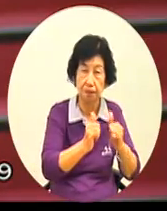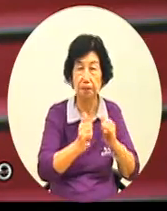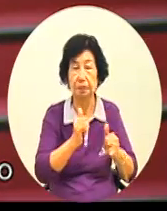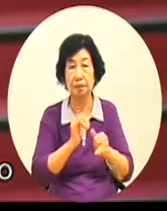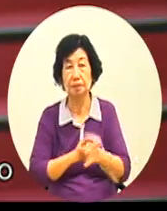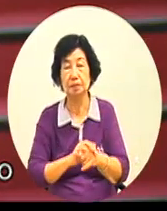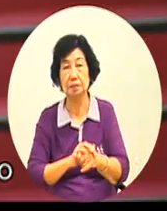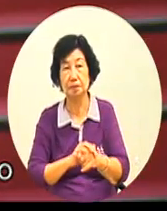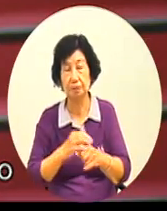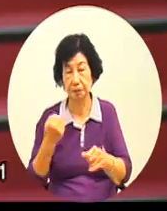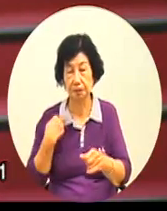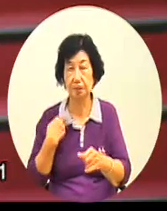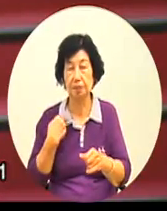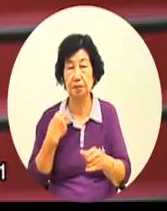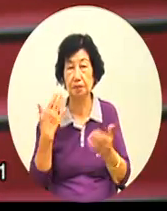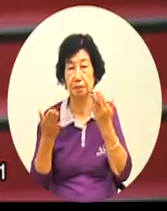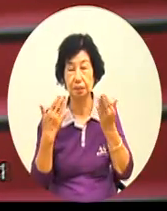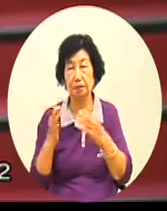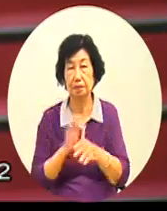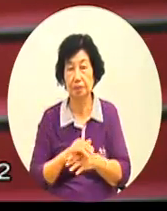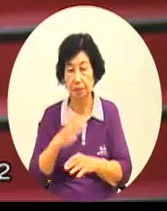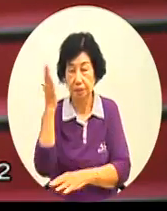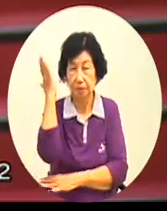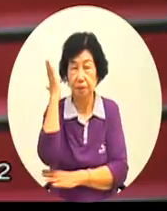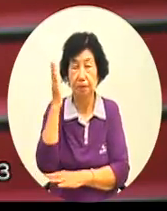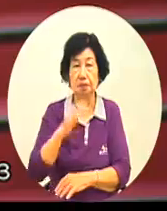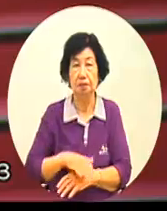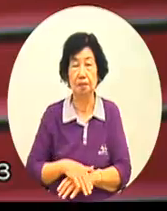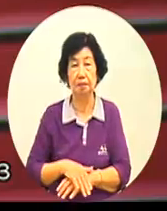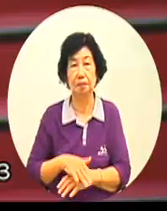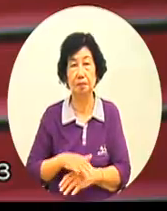助，包括统筹款